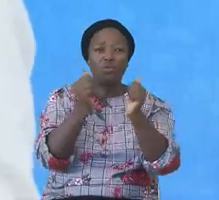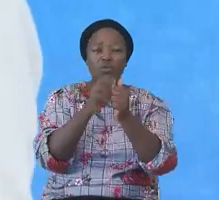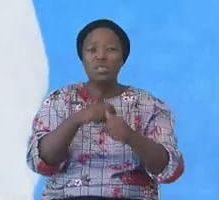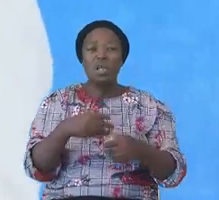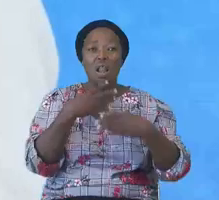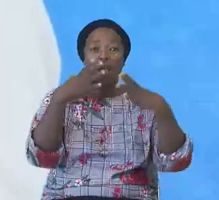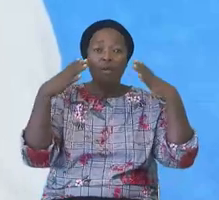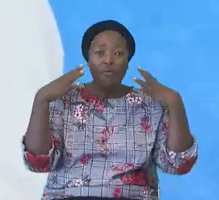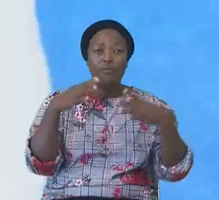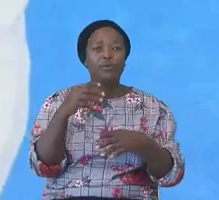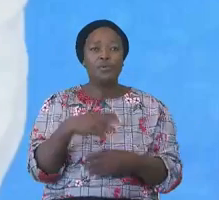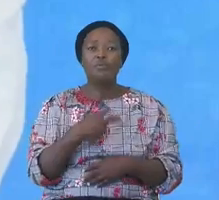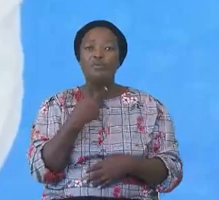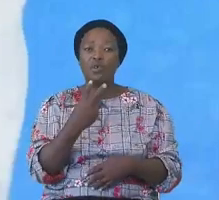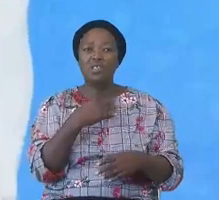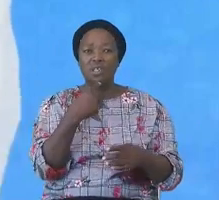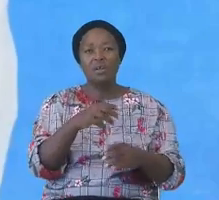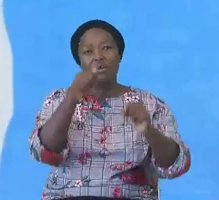Jésus s'écria d'une voix forte,